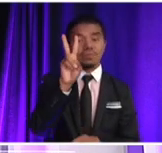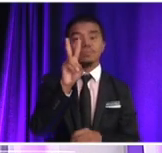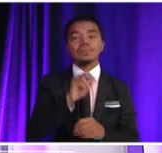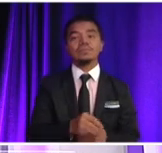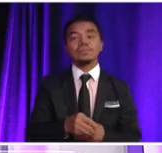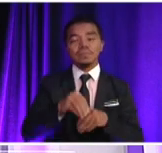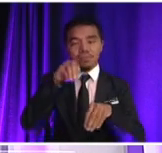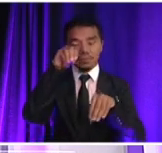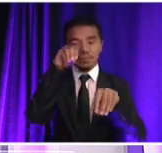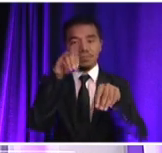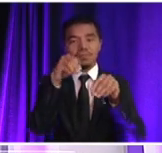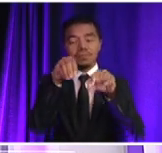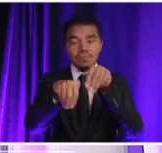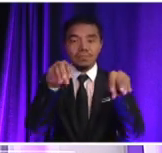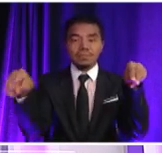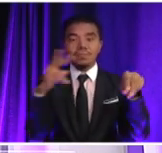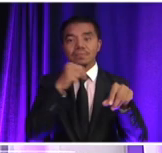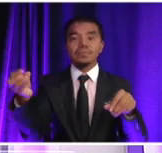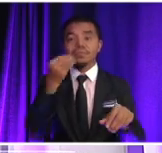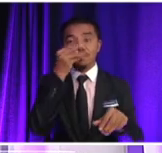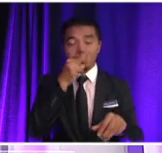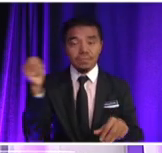menjawab soal-soalan contoh oleh